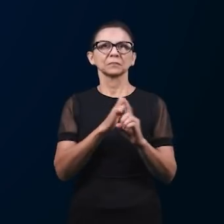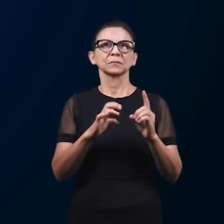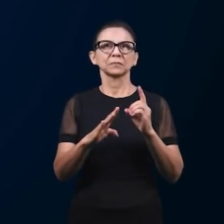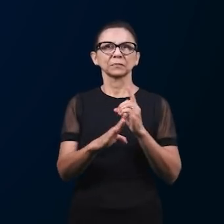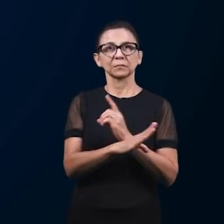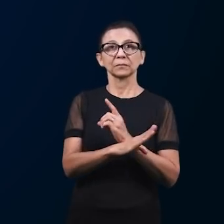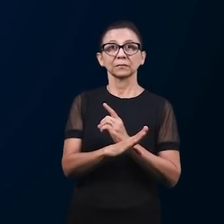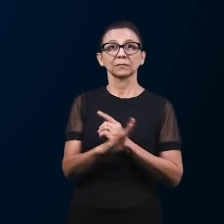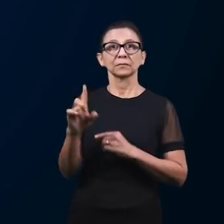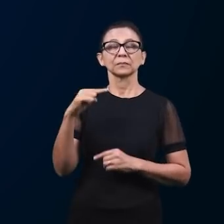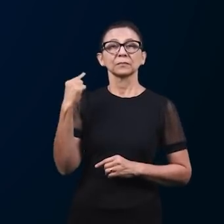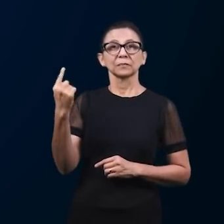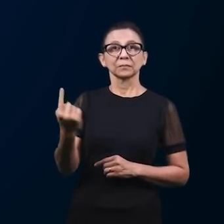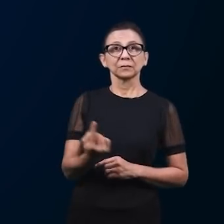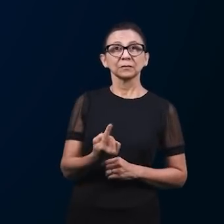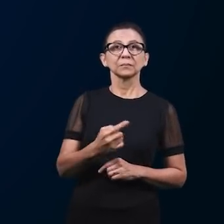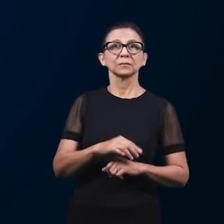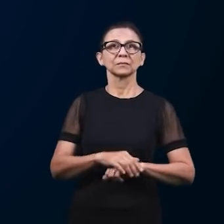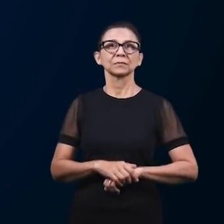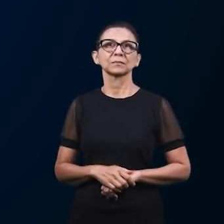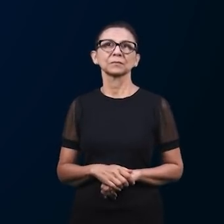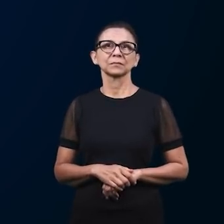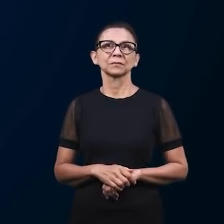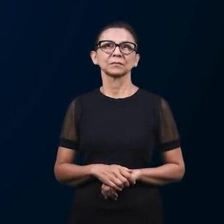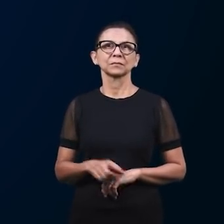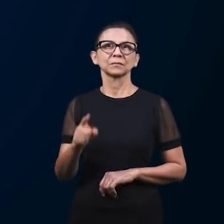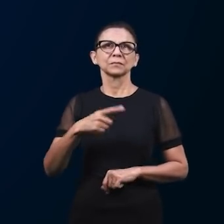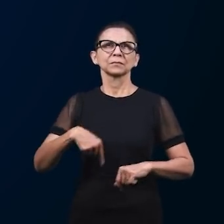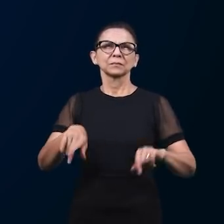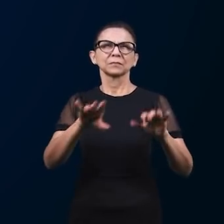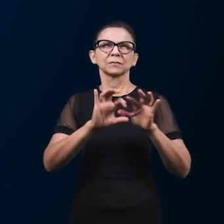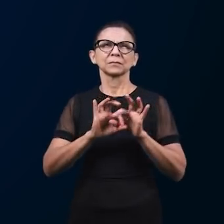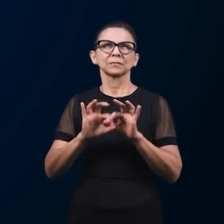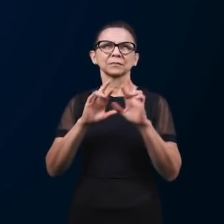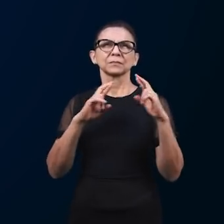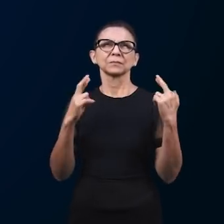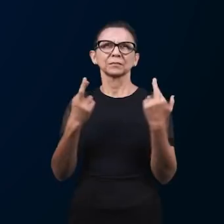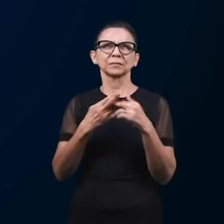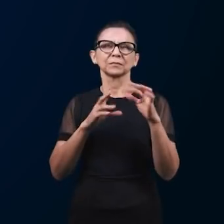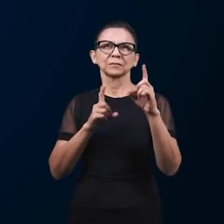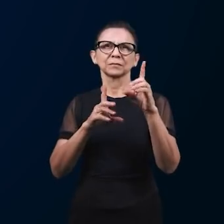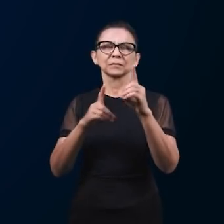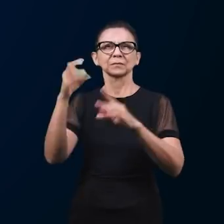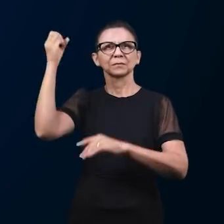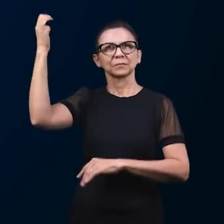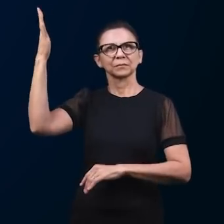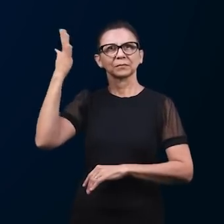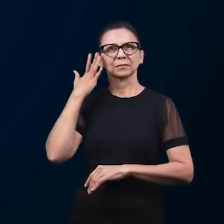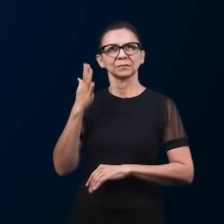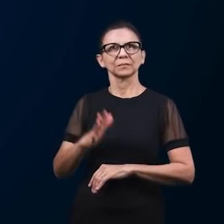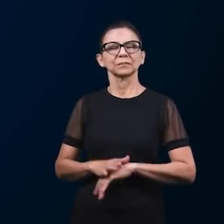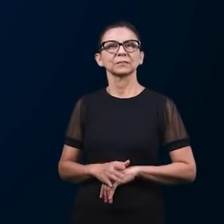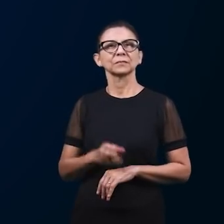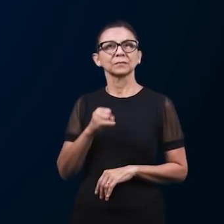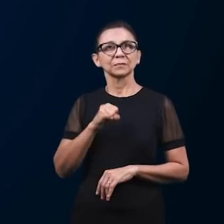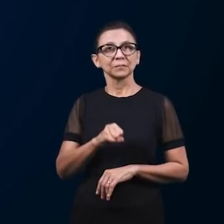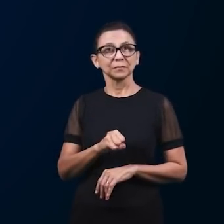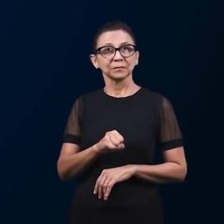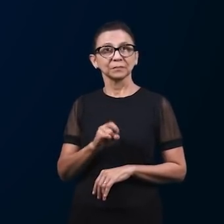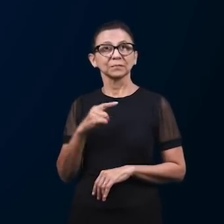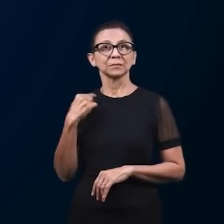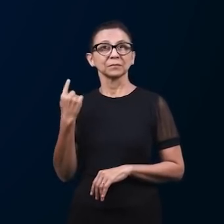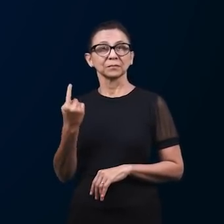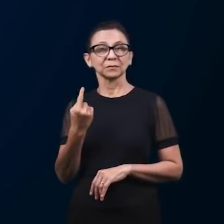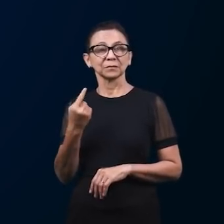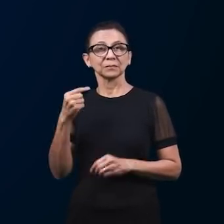uns mitteilen. Solange wir durch eine Lehre verbunden sind, fühlen wir uns in einem lebendigen Leib. Wenn wir